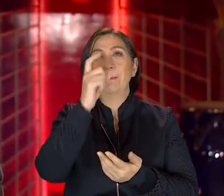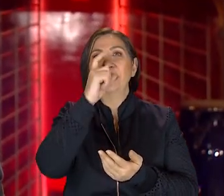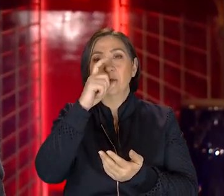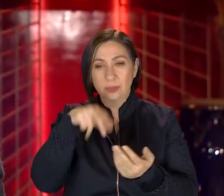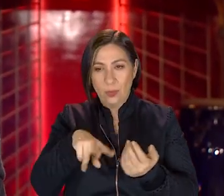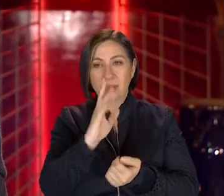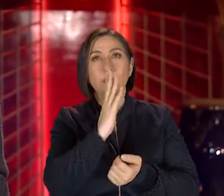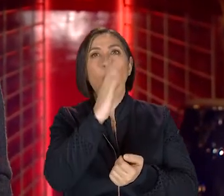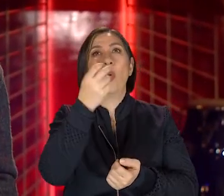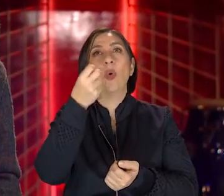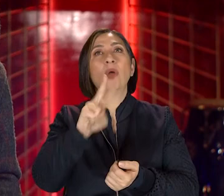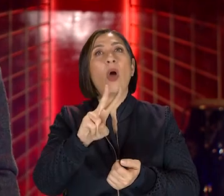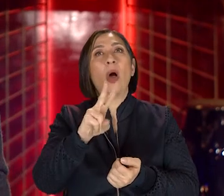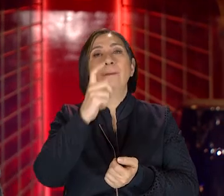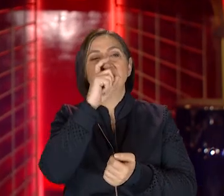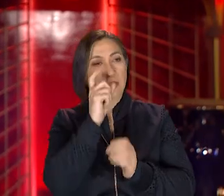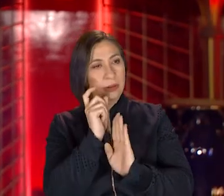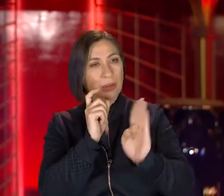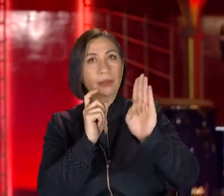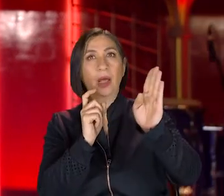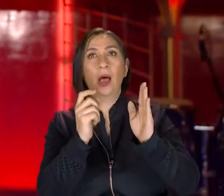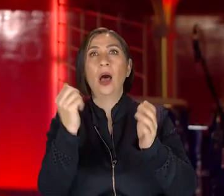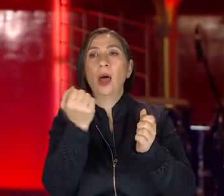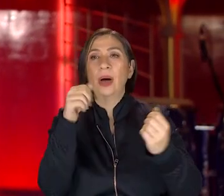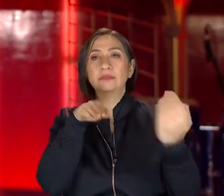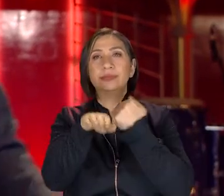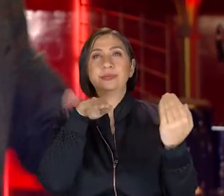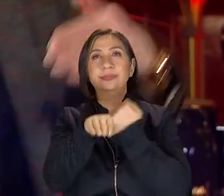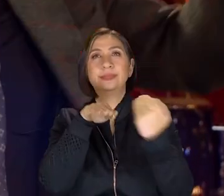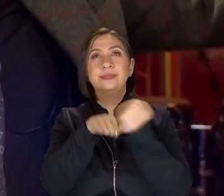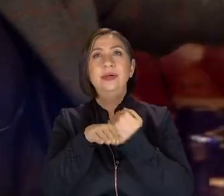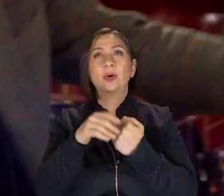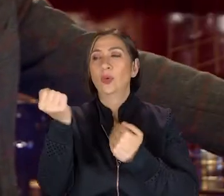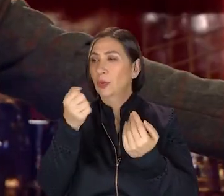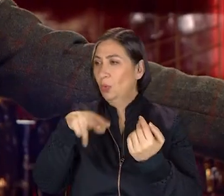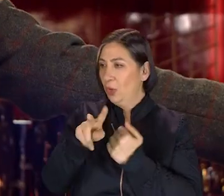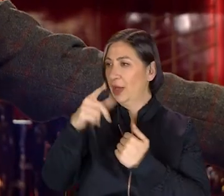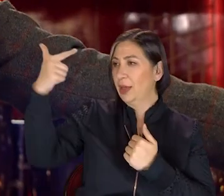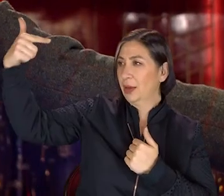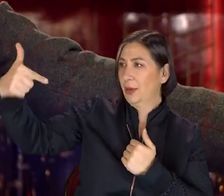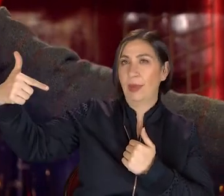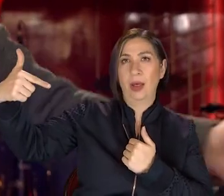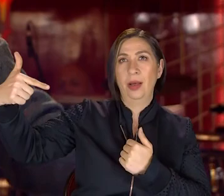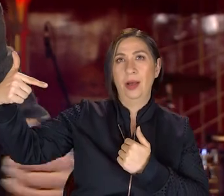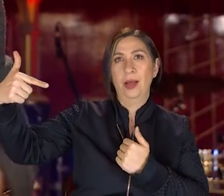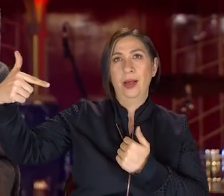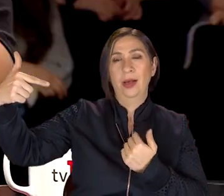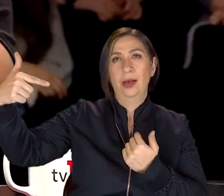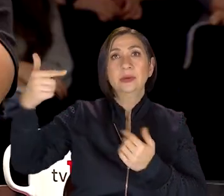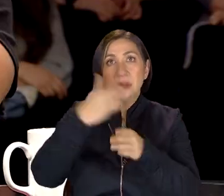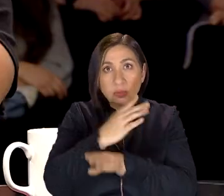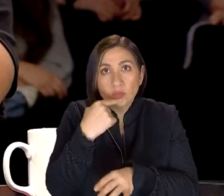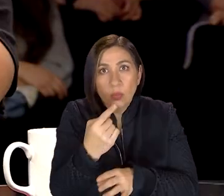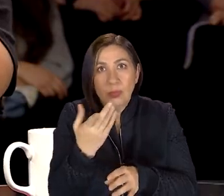Beşiktaş'a gidiyor. Ortaköy'den Beşiktaş'a giderken aradan arabalar geçiyor. Yolun bu tarafına kamerayı koymuş.